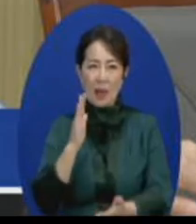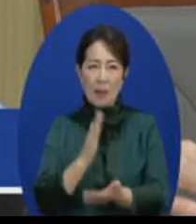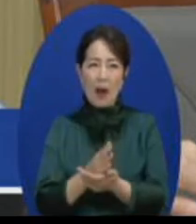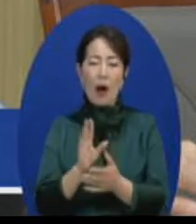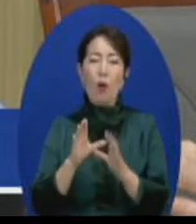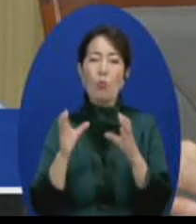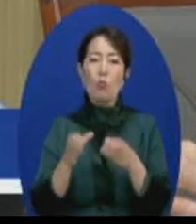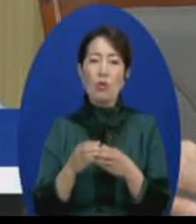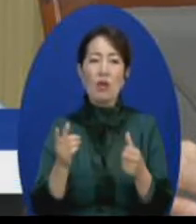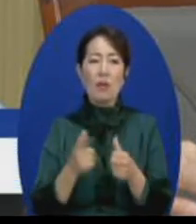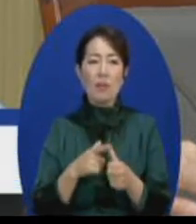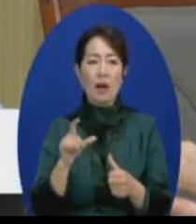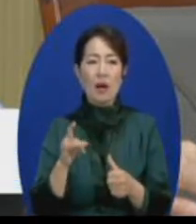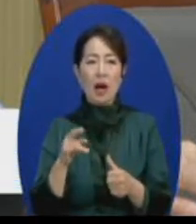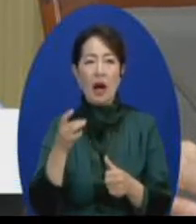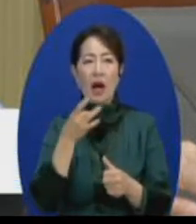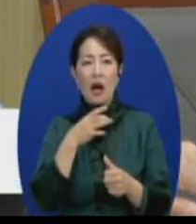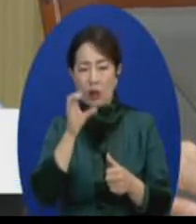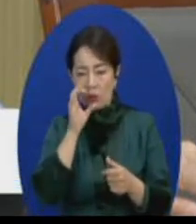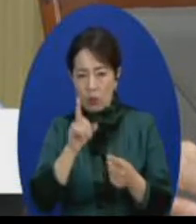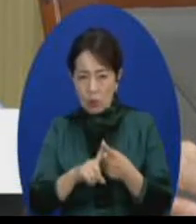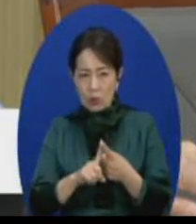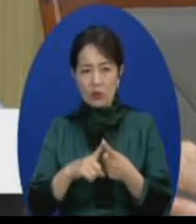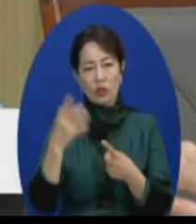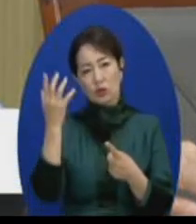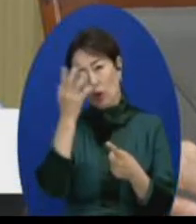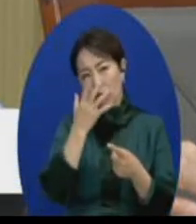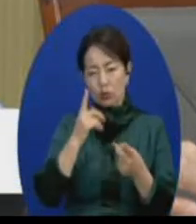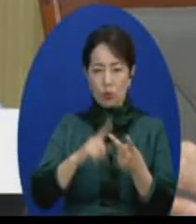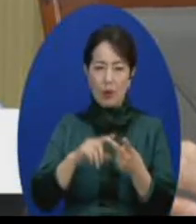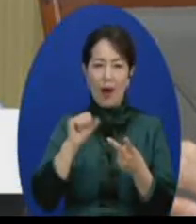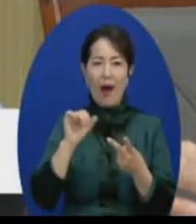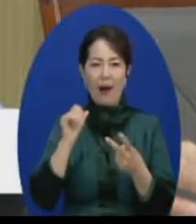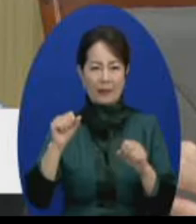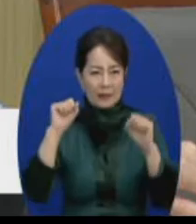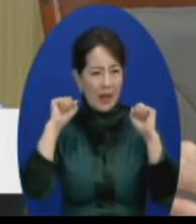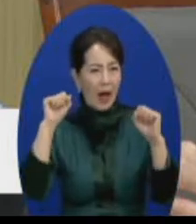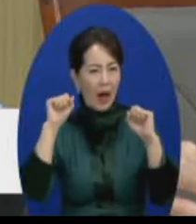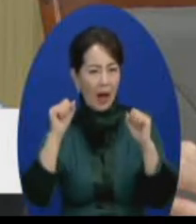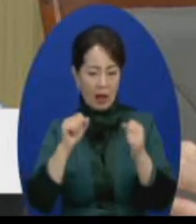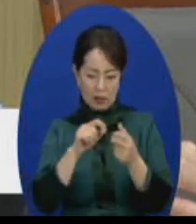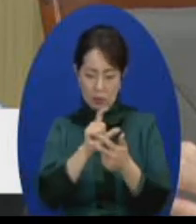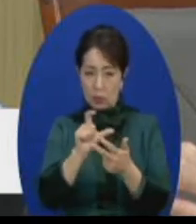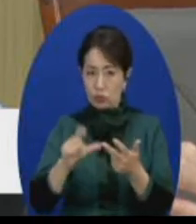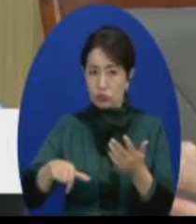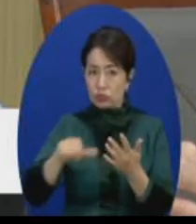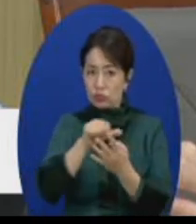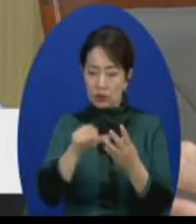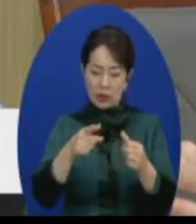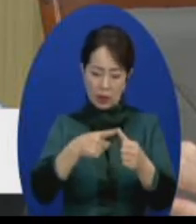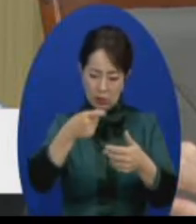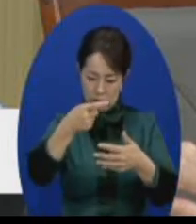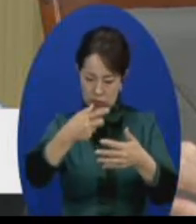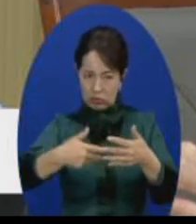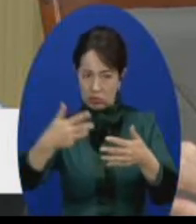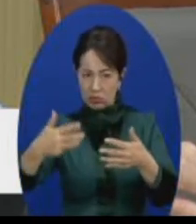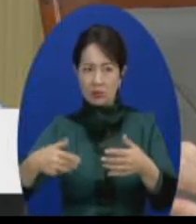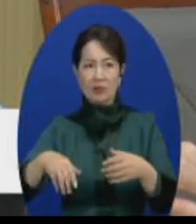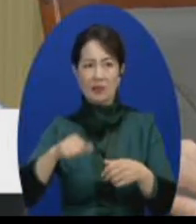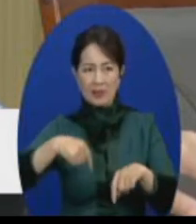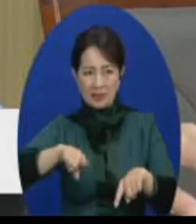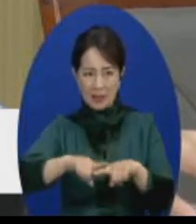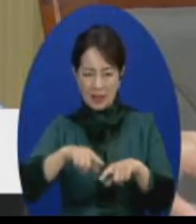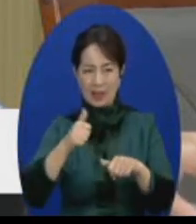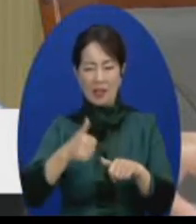бүлгийн арих уудаг согтуурдаг багсан тавьсан энэ хүмүүсийн ха үсэглийг дахин хэлэхэд маш